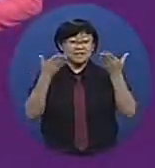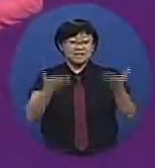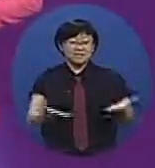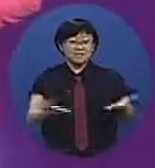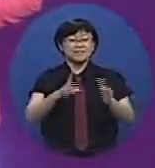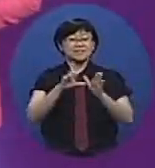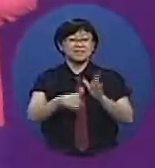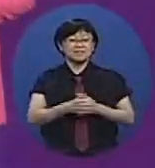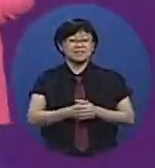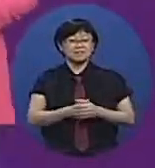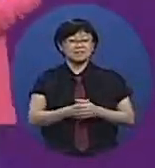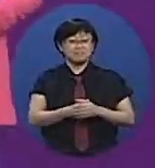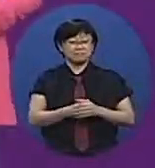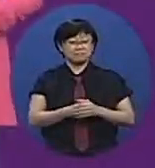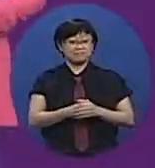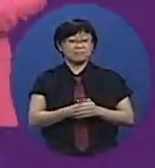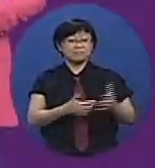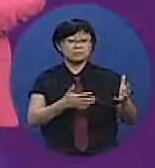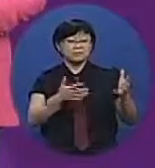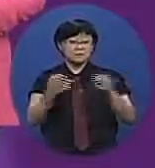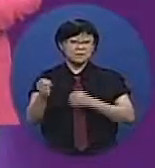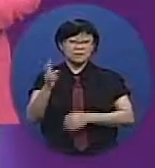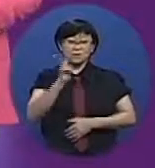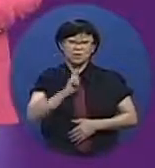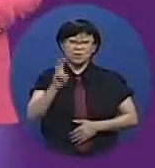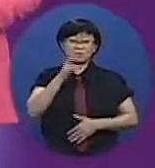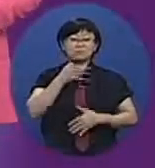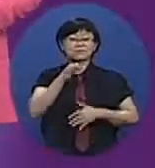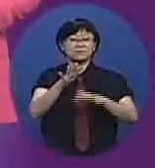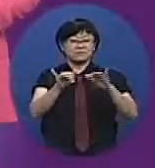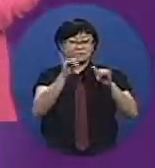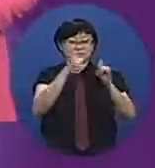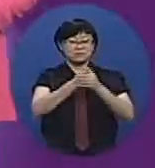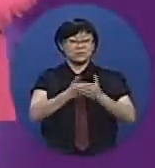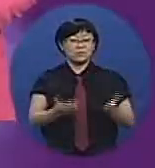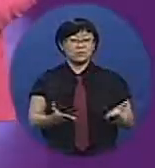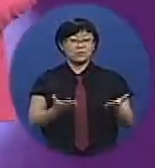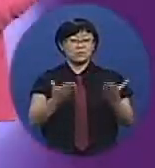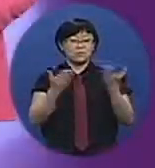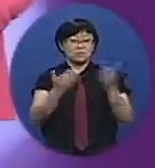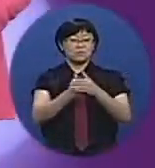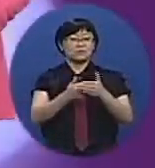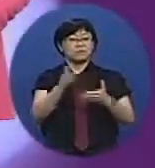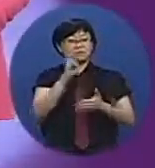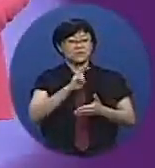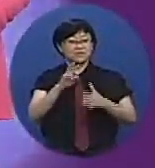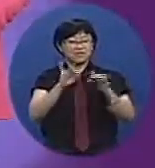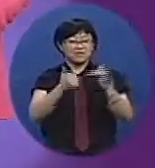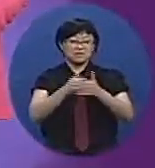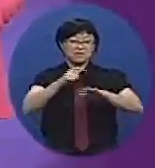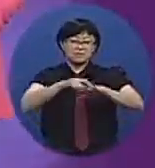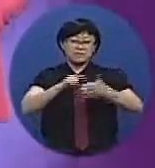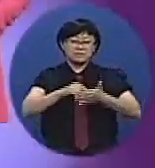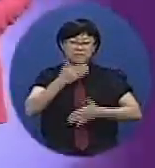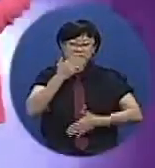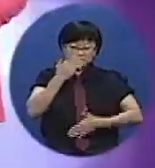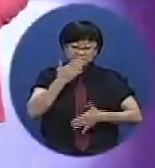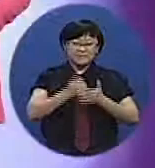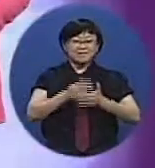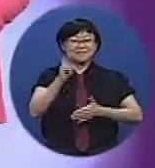가야 되겠어요. 네. 많은 가수들이 있지만 봉사하는 가수, 마음 착한